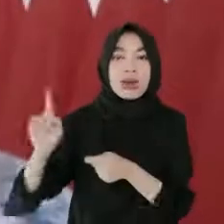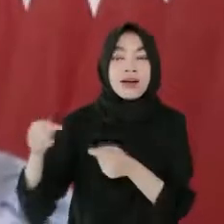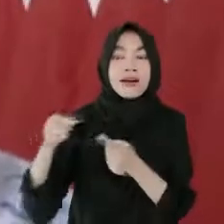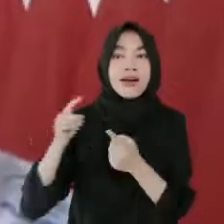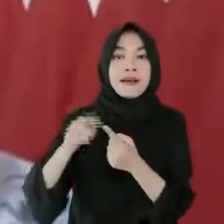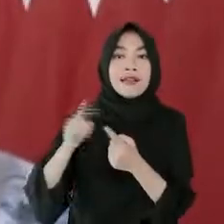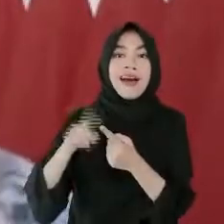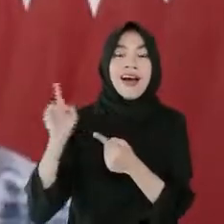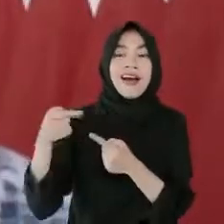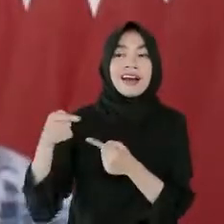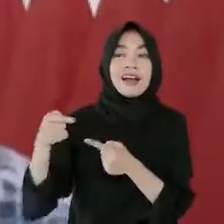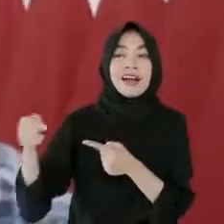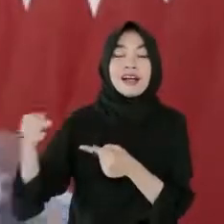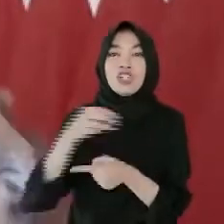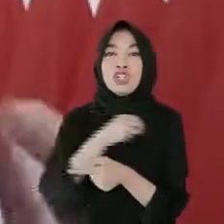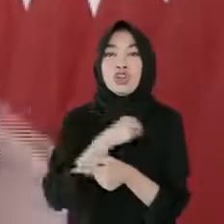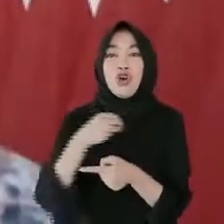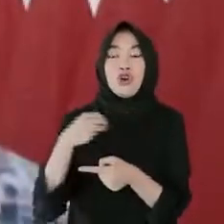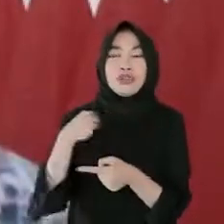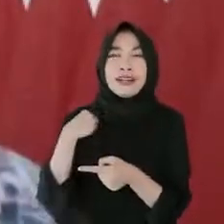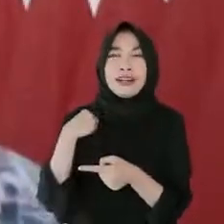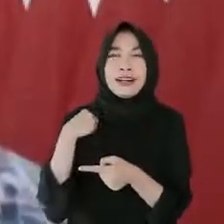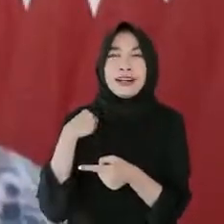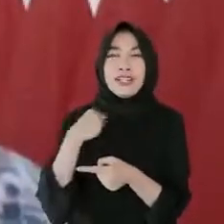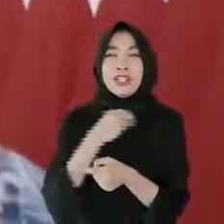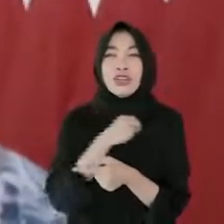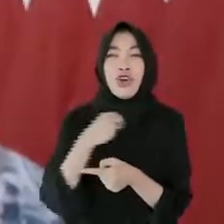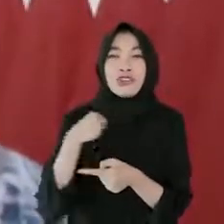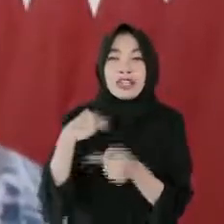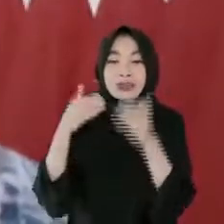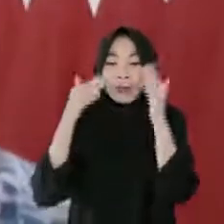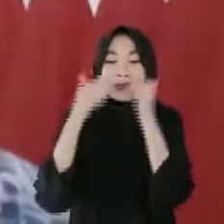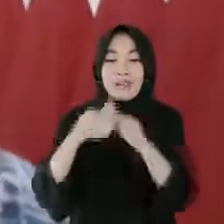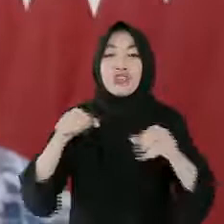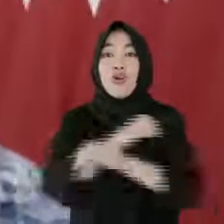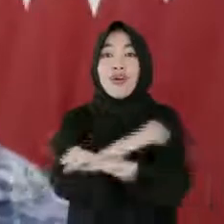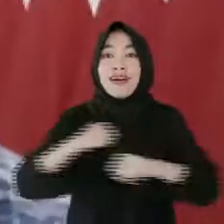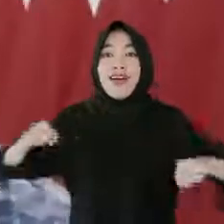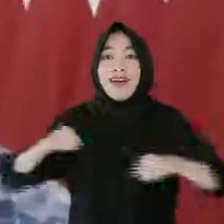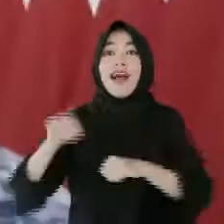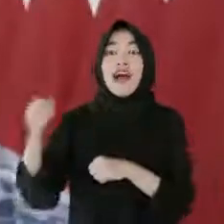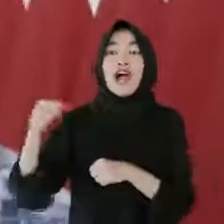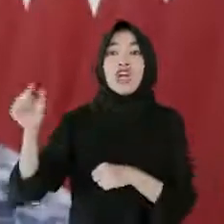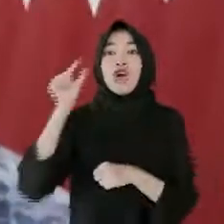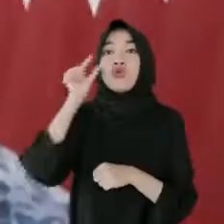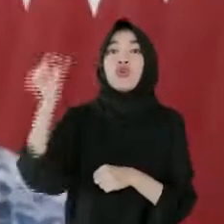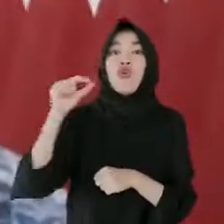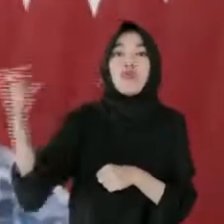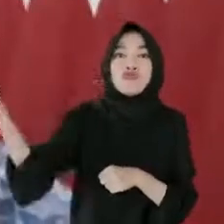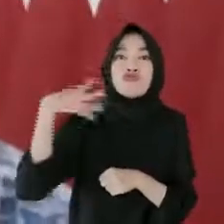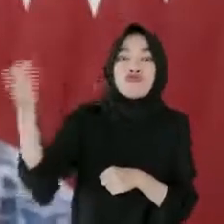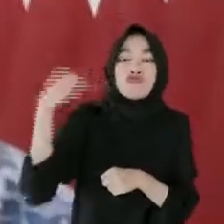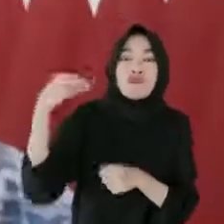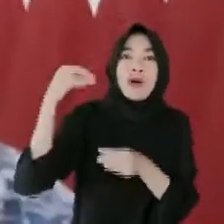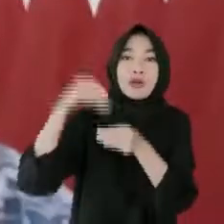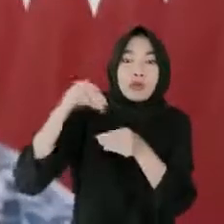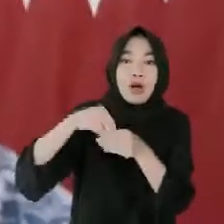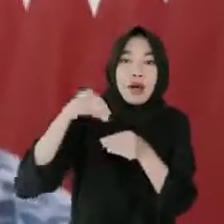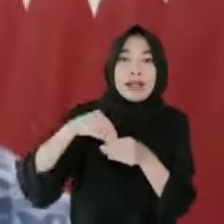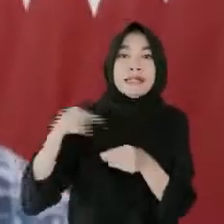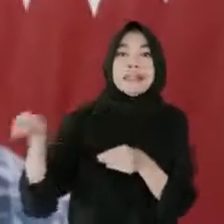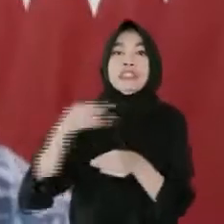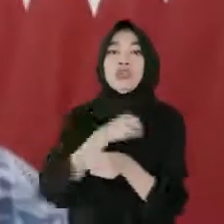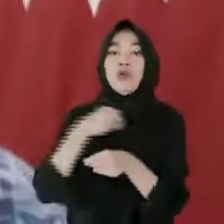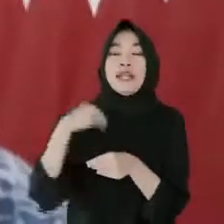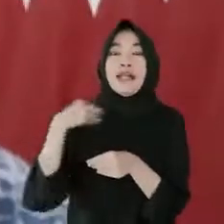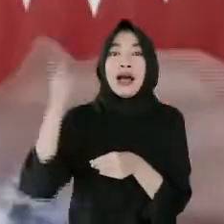banyak mendapat masukan dari dokter spesialis kedokteran olahraga ya terutama yang ikut penemuanya kegiatan